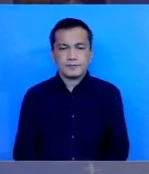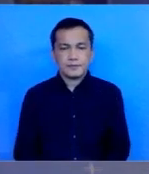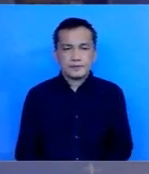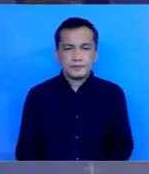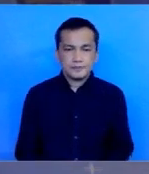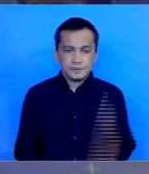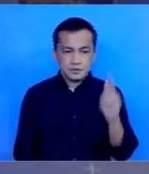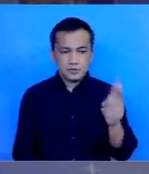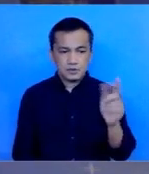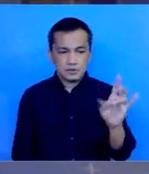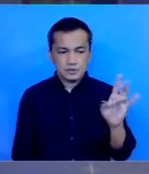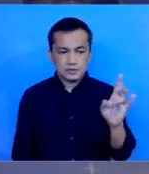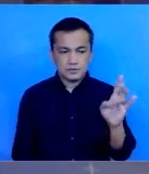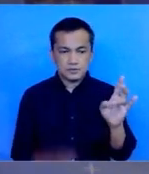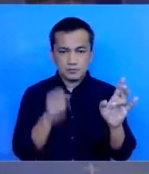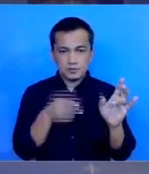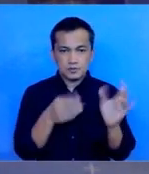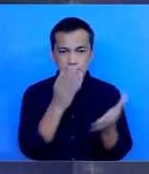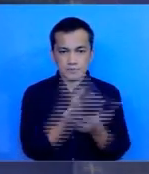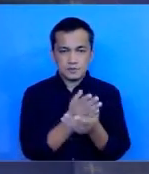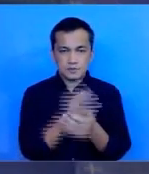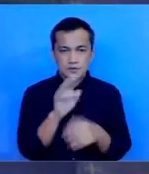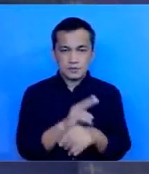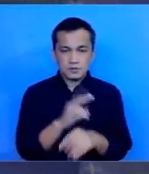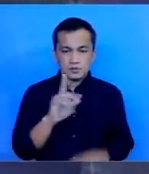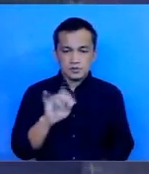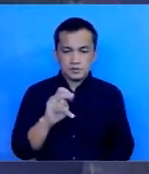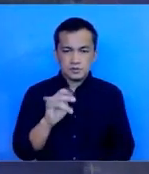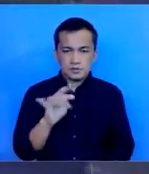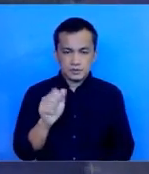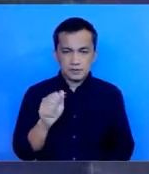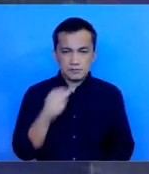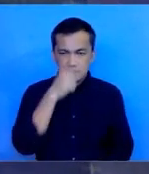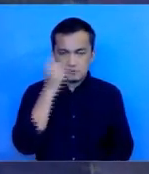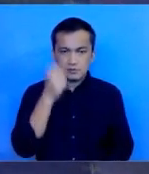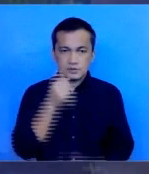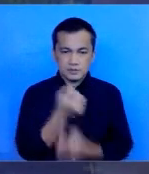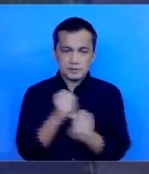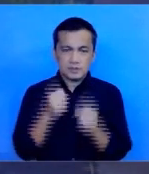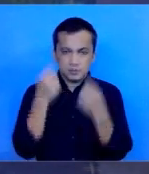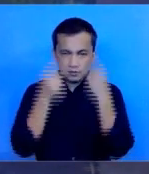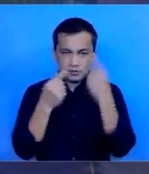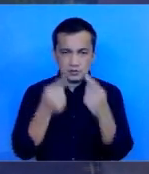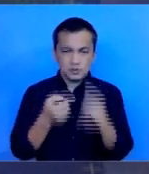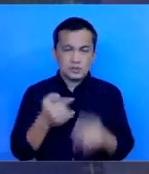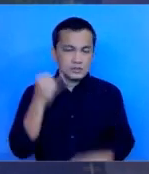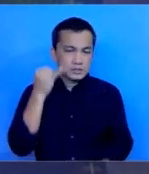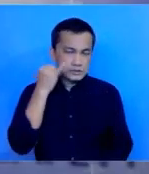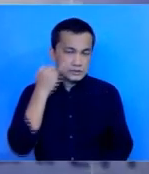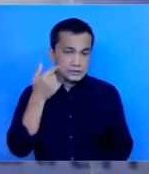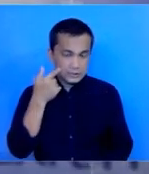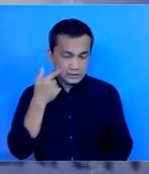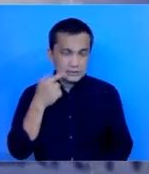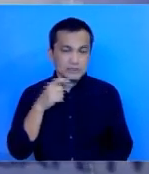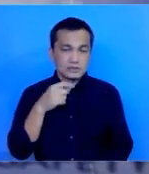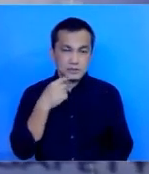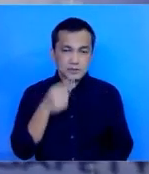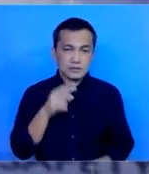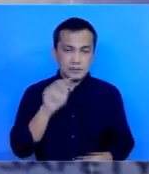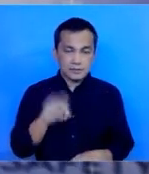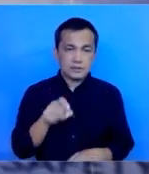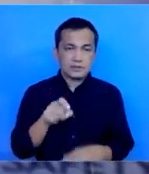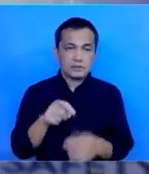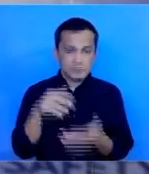2017 na ipatigil ang paggamit ng Dengvax dahil sa safety concerns. Para kay Garin, dapat pag-aralan muli ang desisyon ng pamahalaan na bawiin